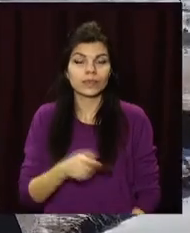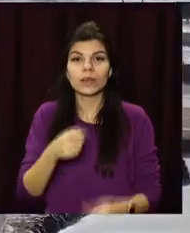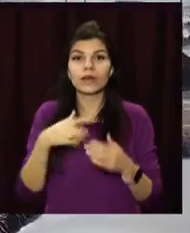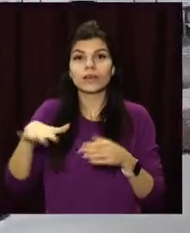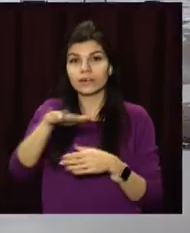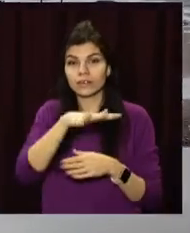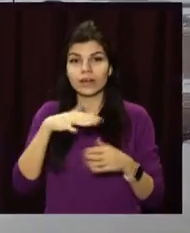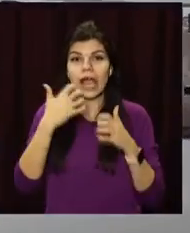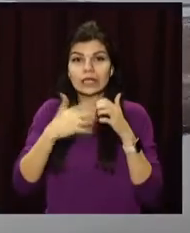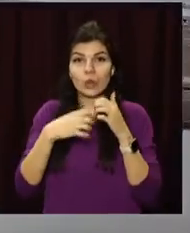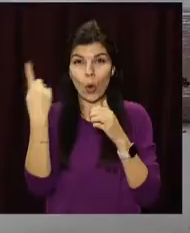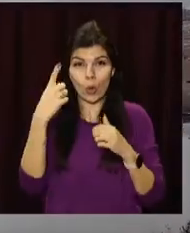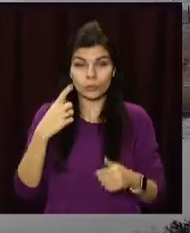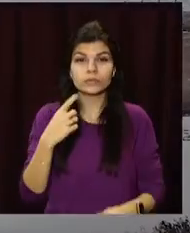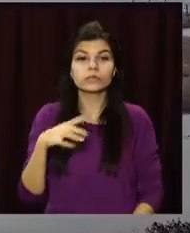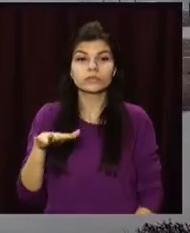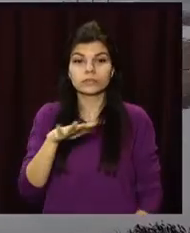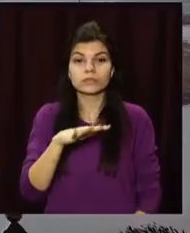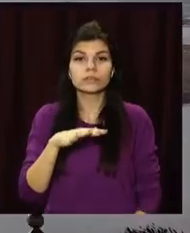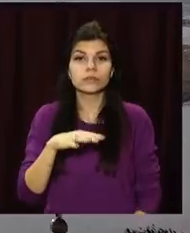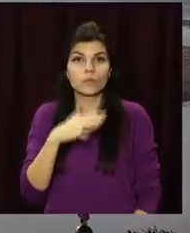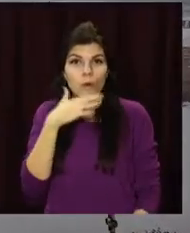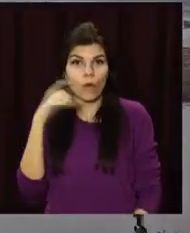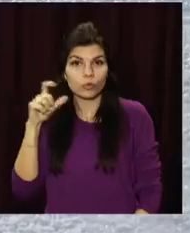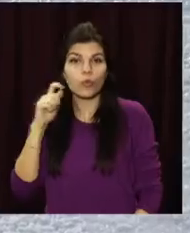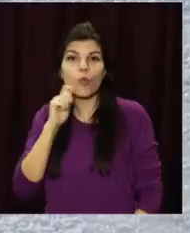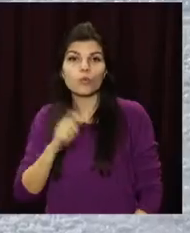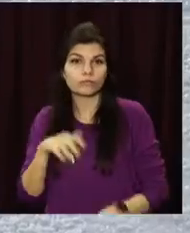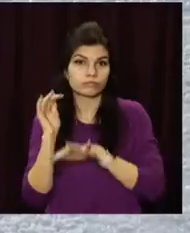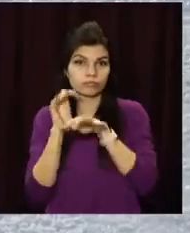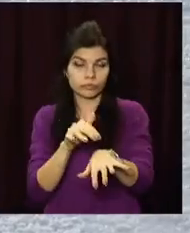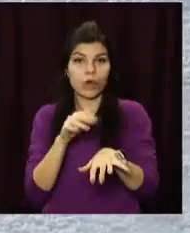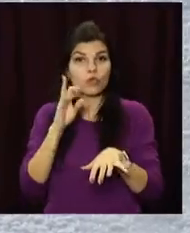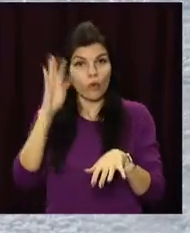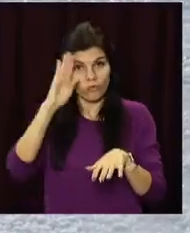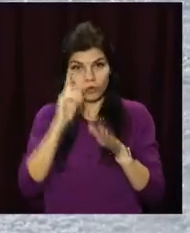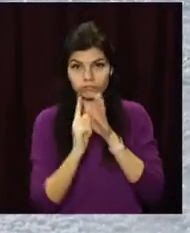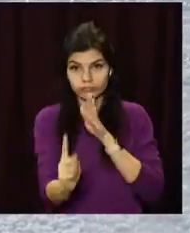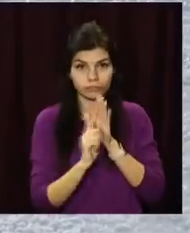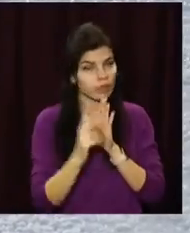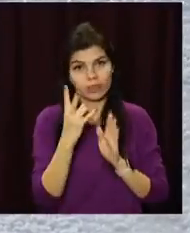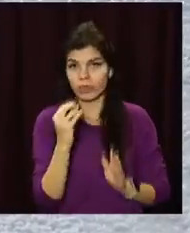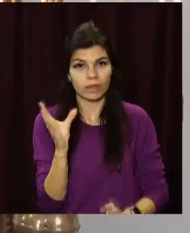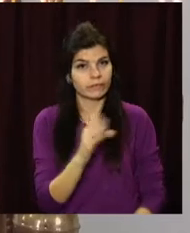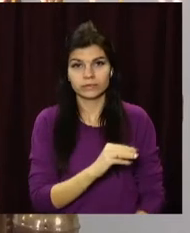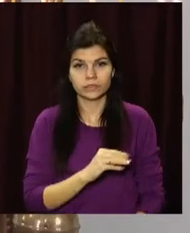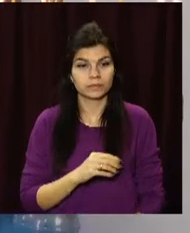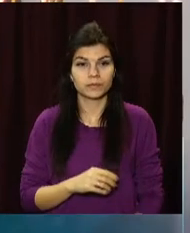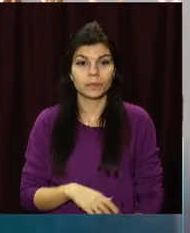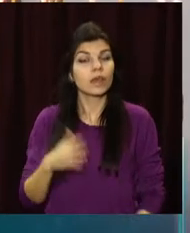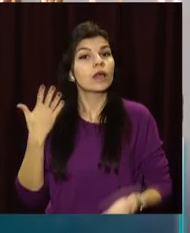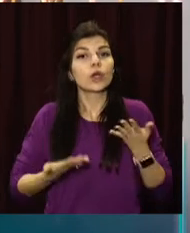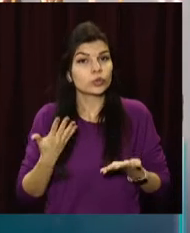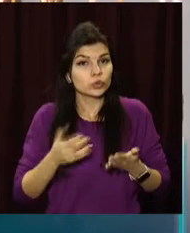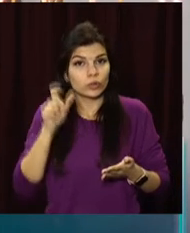Хреща до Херсонської області в Арабатські терми завітали кілька тисяч українців, але пірнали у воду не всі. Якщо людина